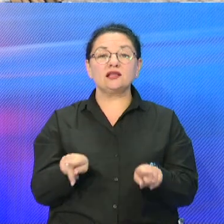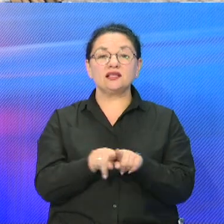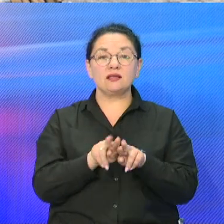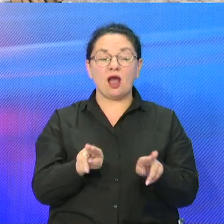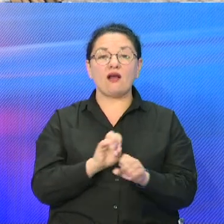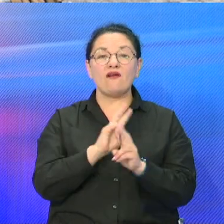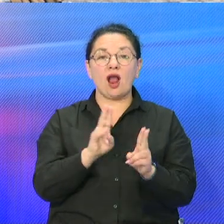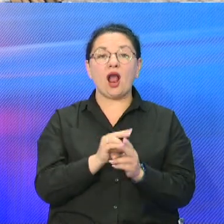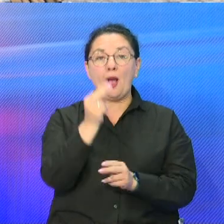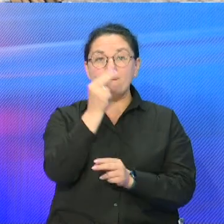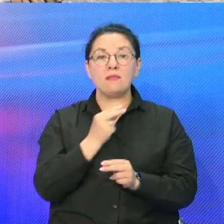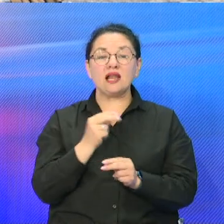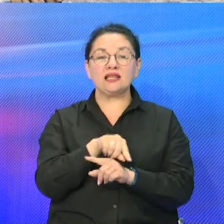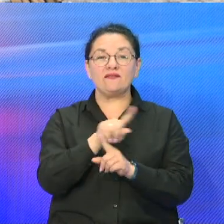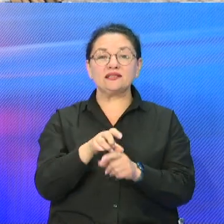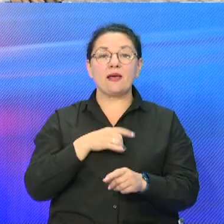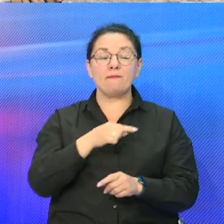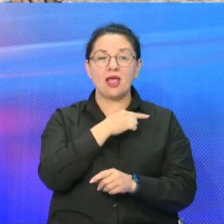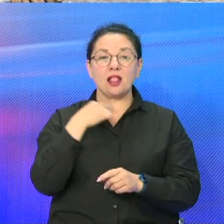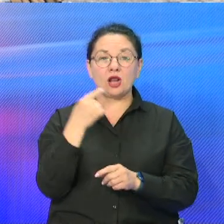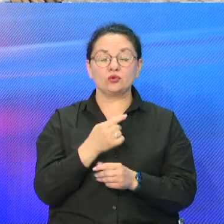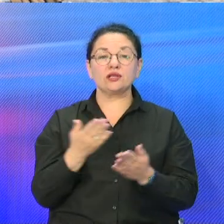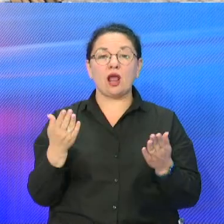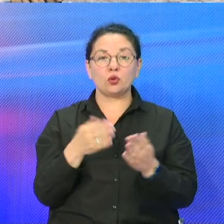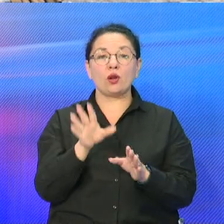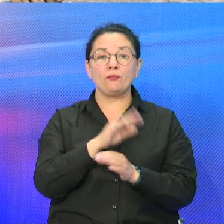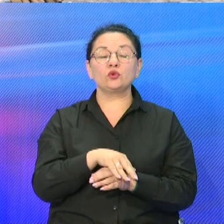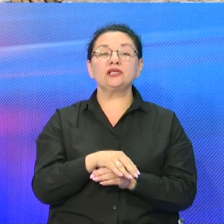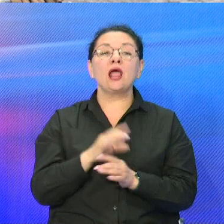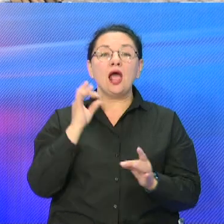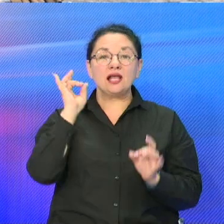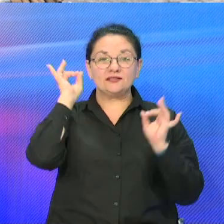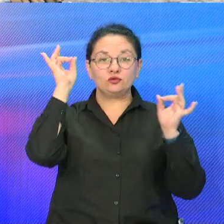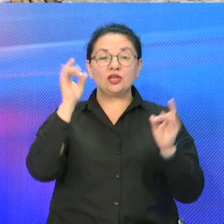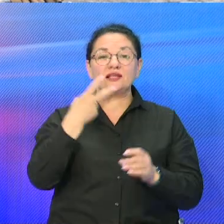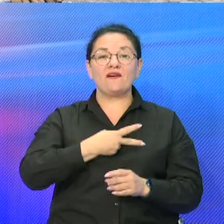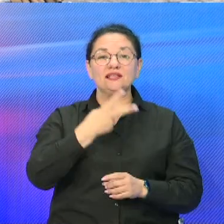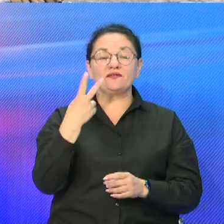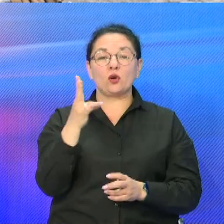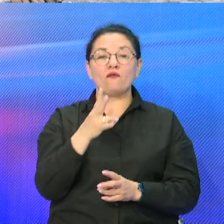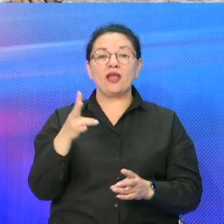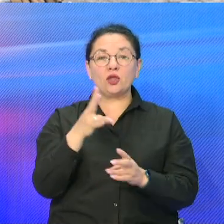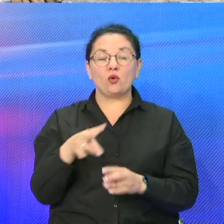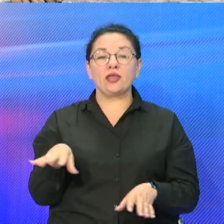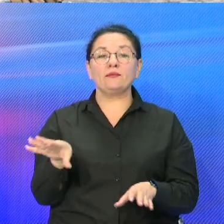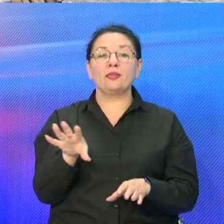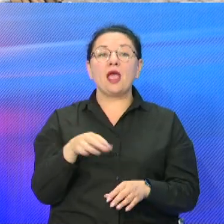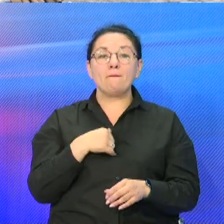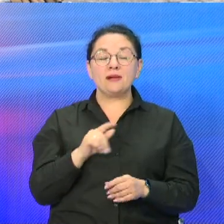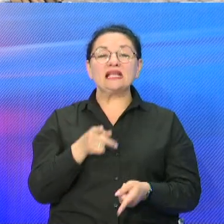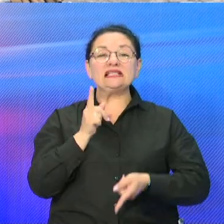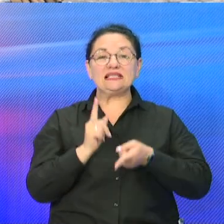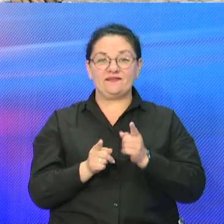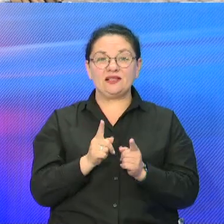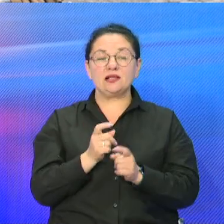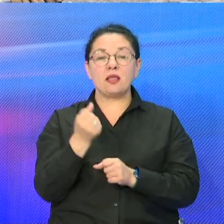ее процветание, которое вознаменуется 22 июня во всех храмах Республики Беларусь. Мы действительно отстояли